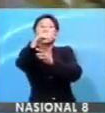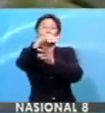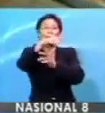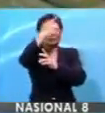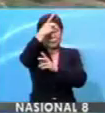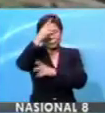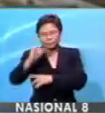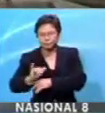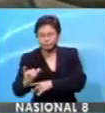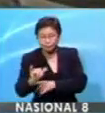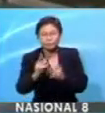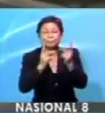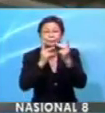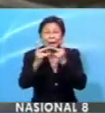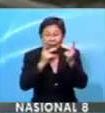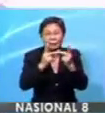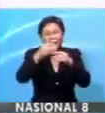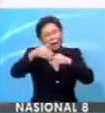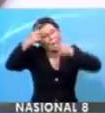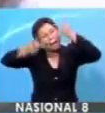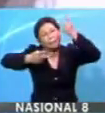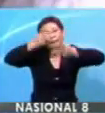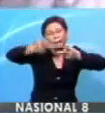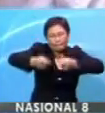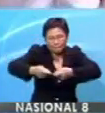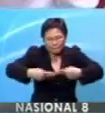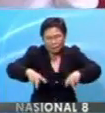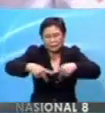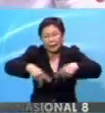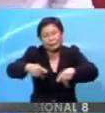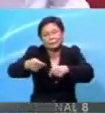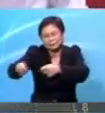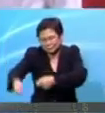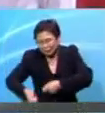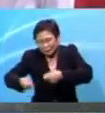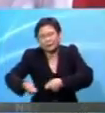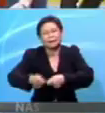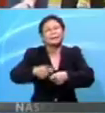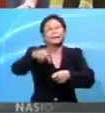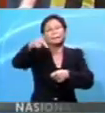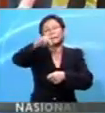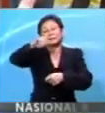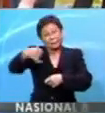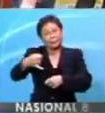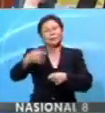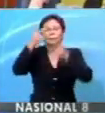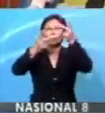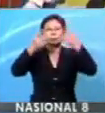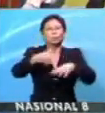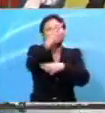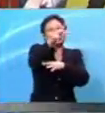sa menjelaskan selepas membuat lawatan ke pasar Tani seksyen 17 Petaling Jaya pagi tadi katanya sebanyak